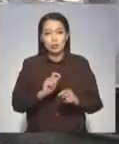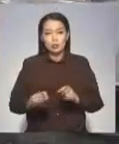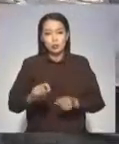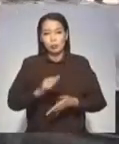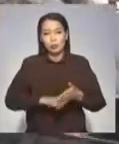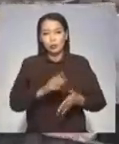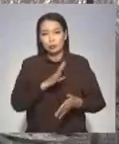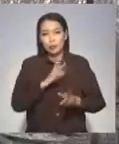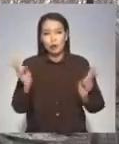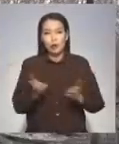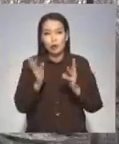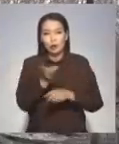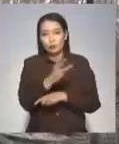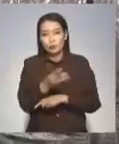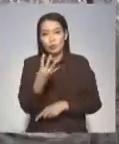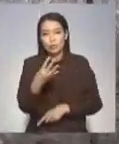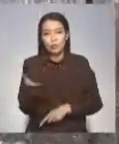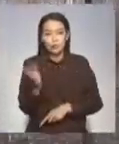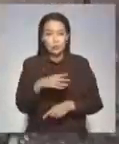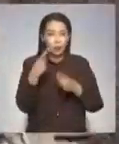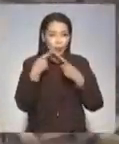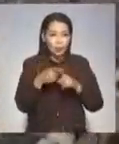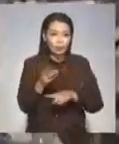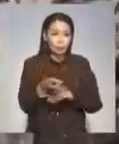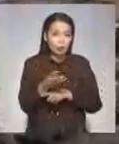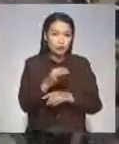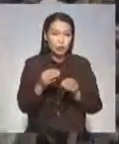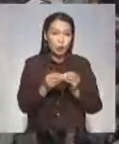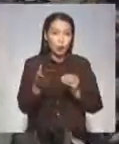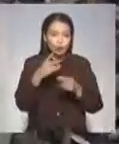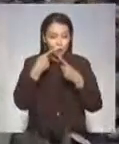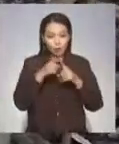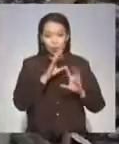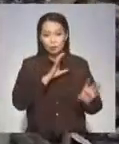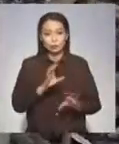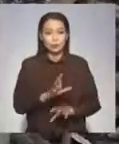жауды ауыздықтауға 40-тан астам өрт сөндіруші мен 10 шақты техника жұмылдырылды.